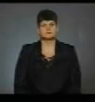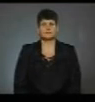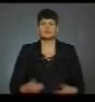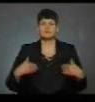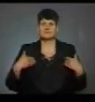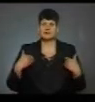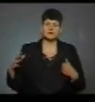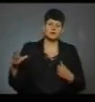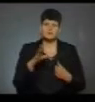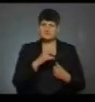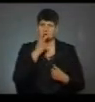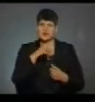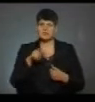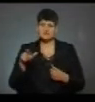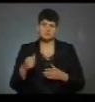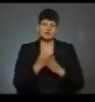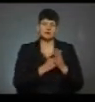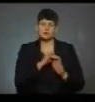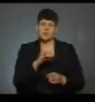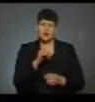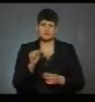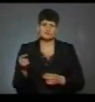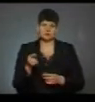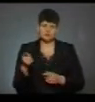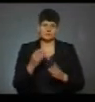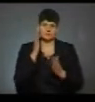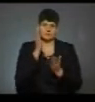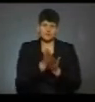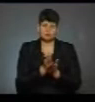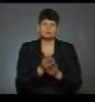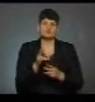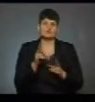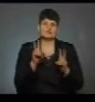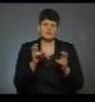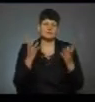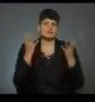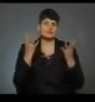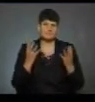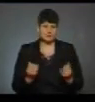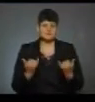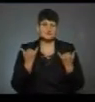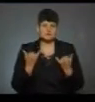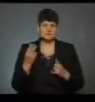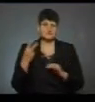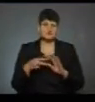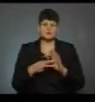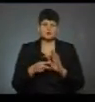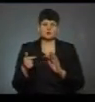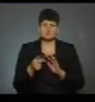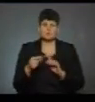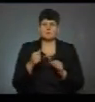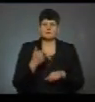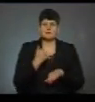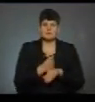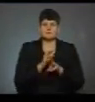Мої вітання усім глядачам телеканалу ЮА Тернопіль. У прямому ефірі програма «Тема дня». 27 грудня прем'єр-міністр України